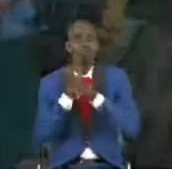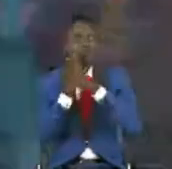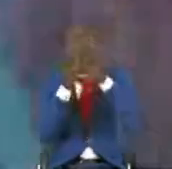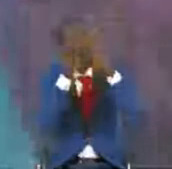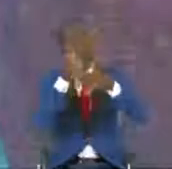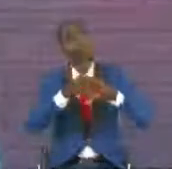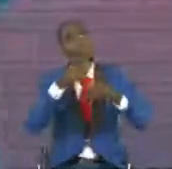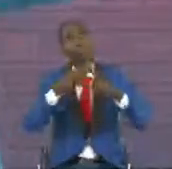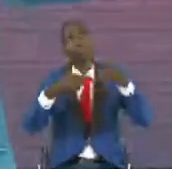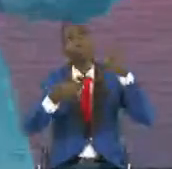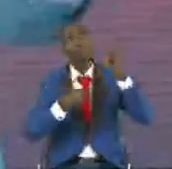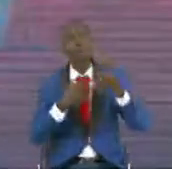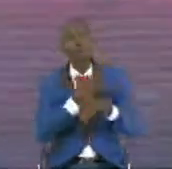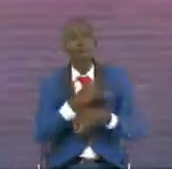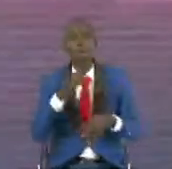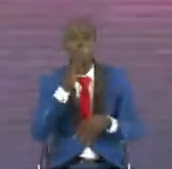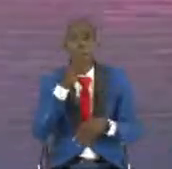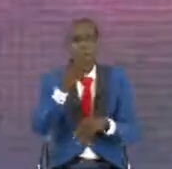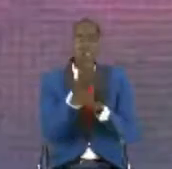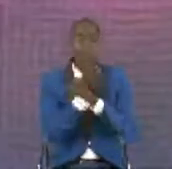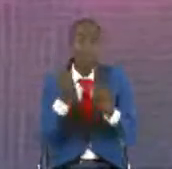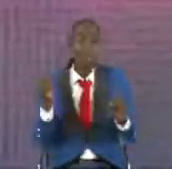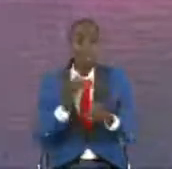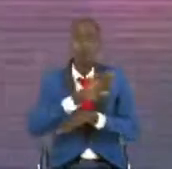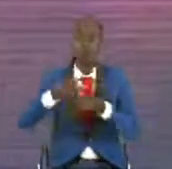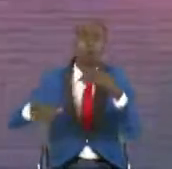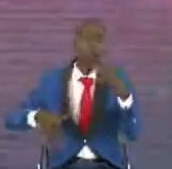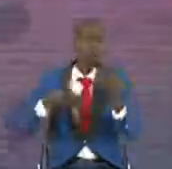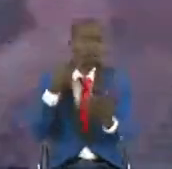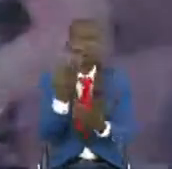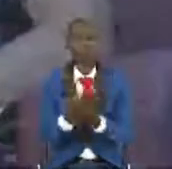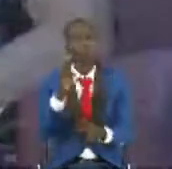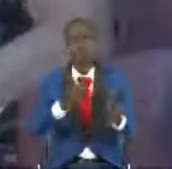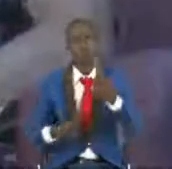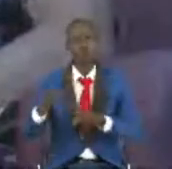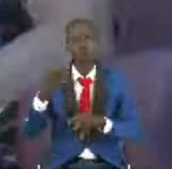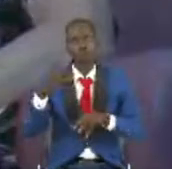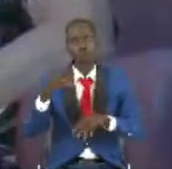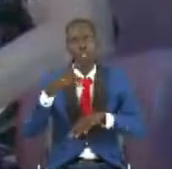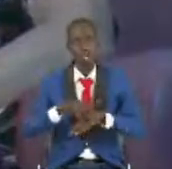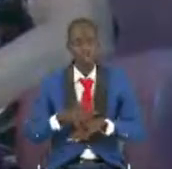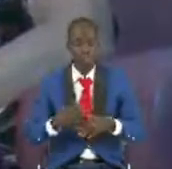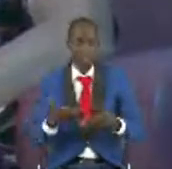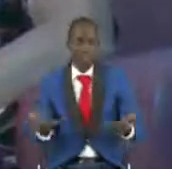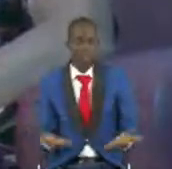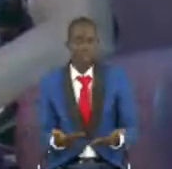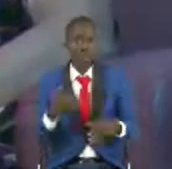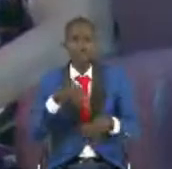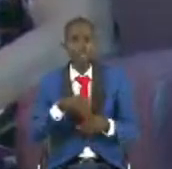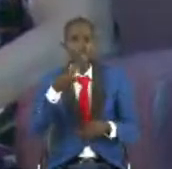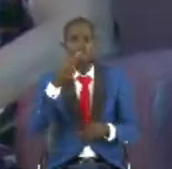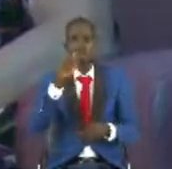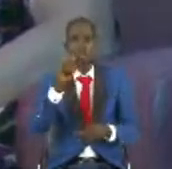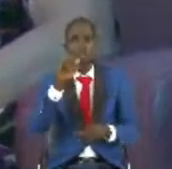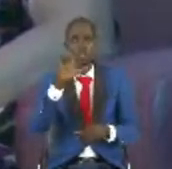Tournez-vous vers moi et vous serez sauvés. Vous tous qui êtes aux extrémités de la terre. Au lieu principal ici,